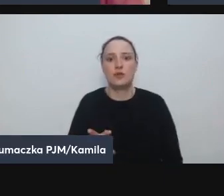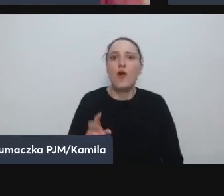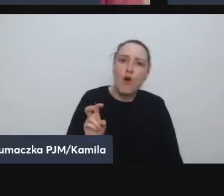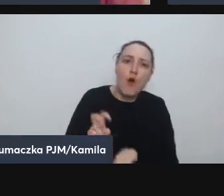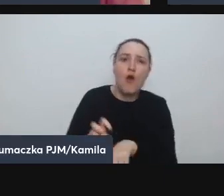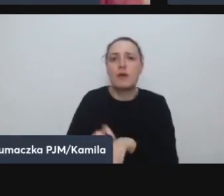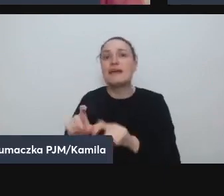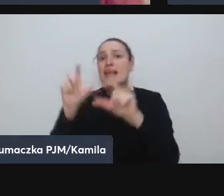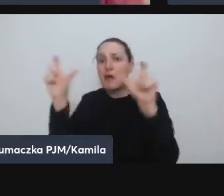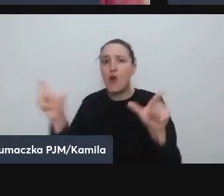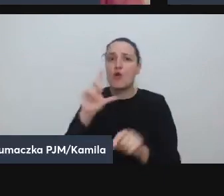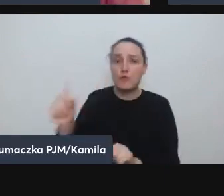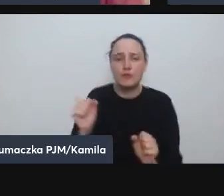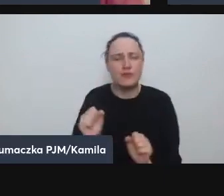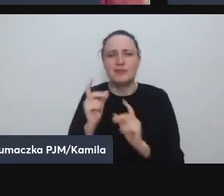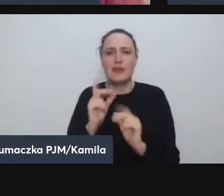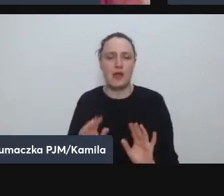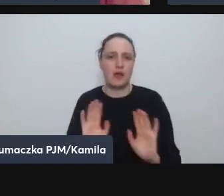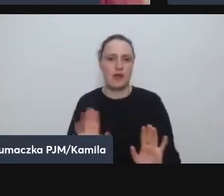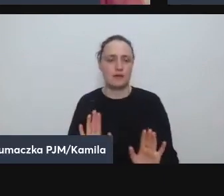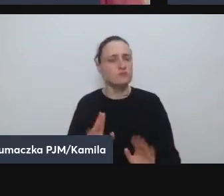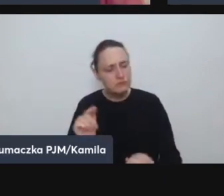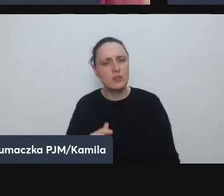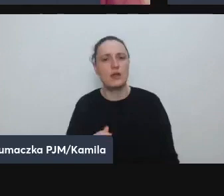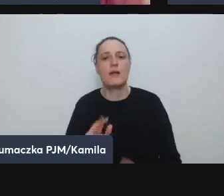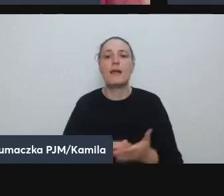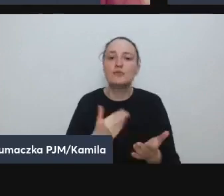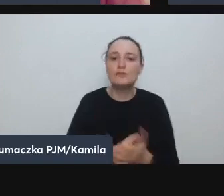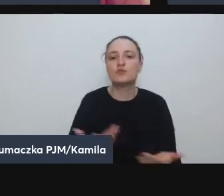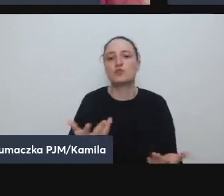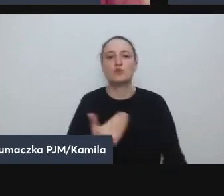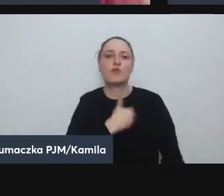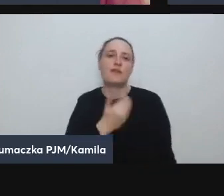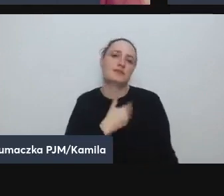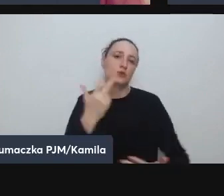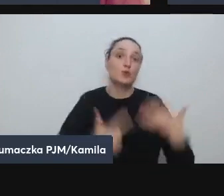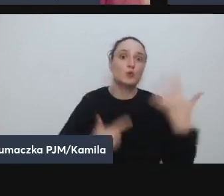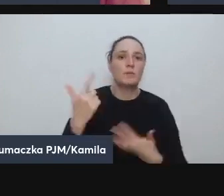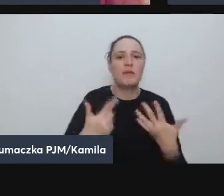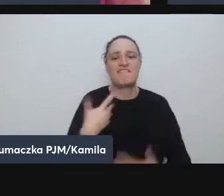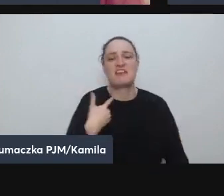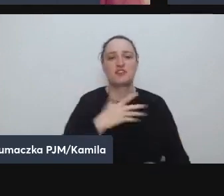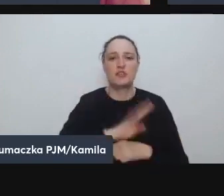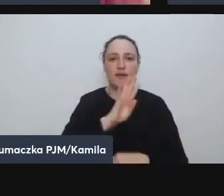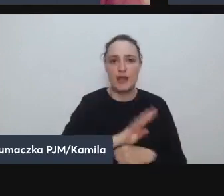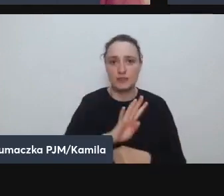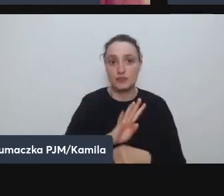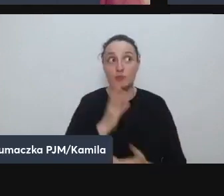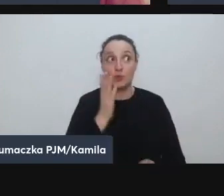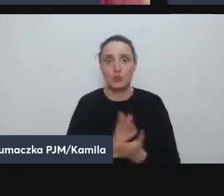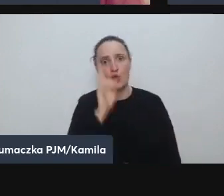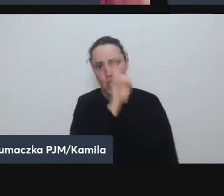ginekologa, ginekolożki, ale też ich informuję, że jeżeli mamy przed klasę siódmą, to są osoby tam 14-letnie, no to że tu ten rodzic musi